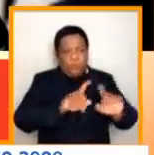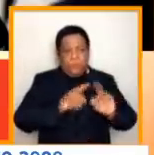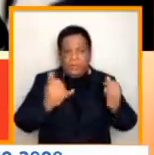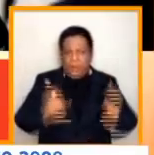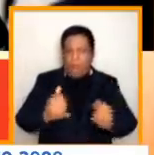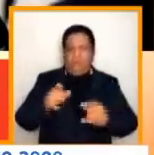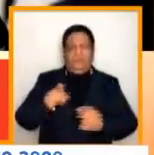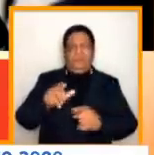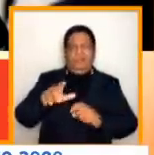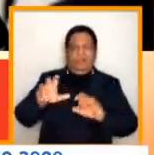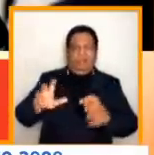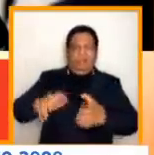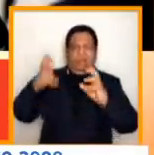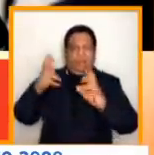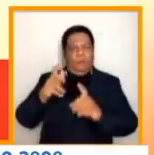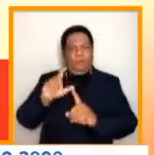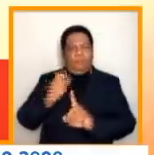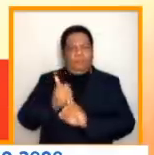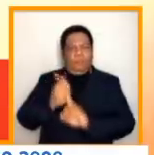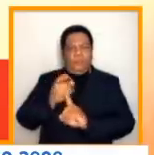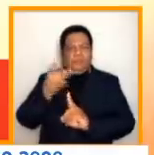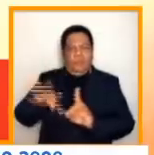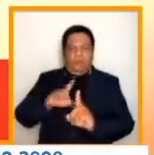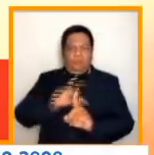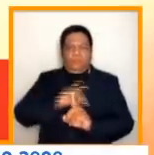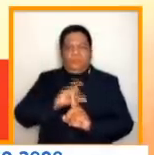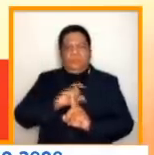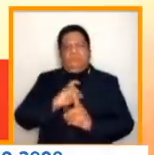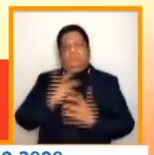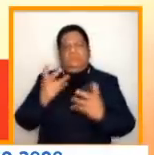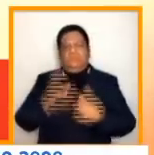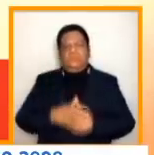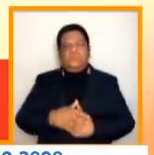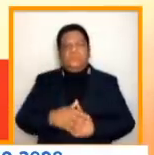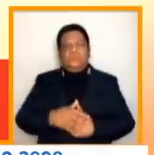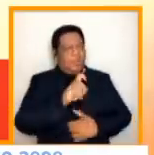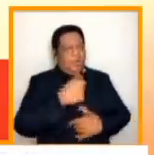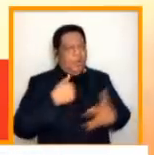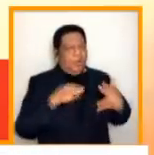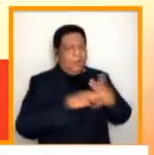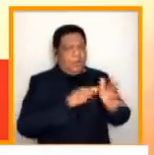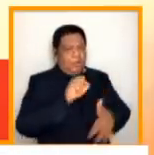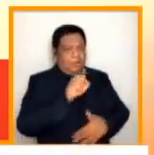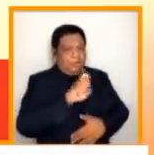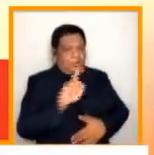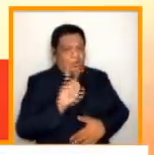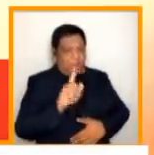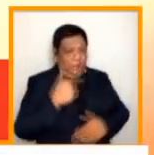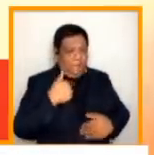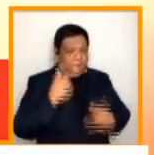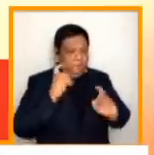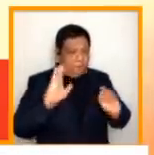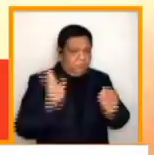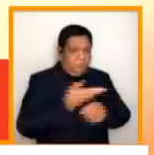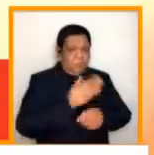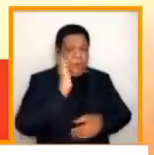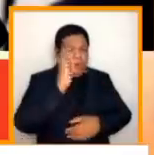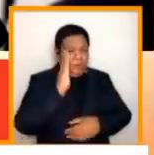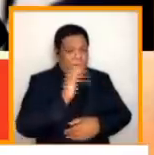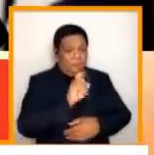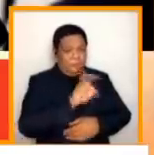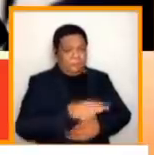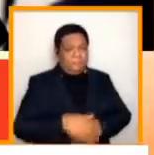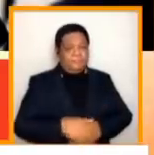isang pulis na ito. Ano ho ba mangyayaring kaso sa kanya? Automatiko na ho ba siya matatanggal sa serbisyo, General? Yes, kahapon na